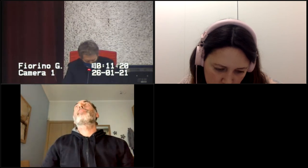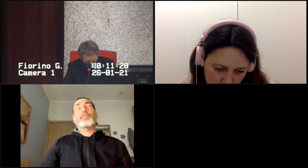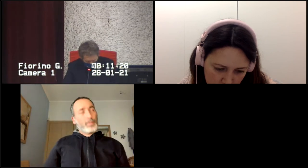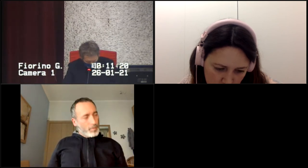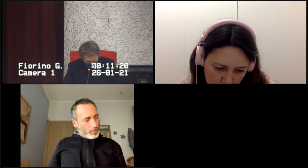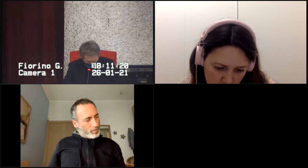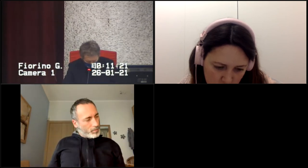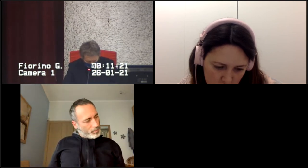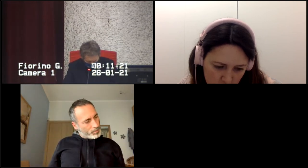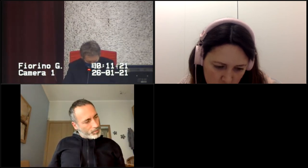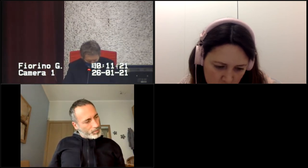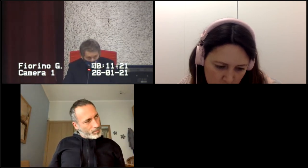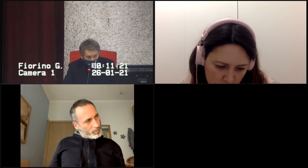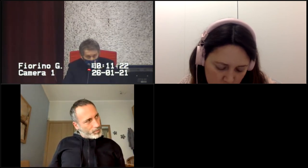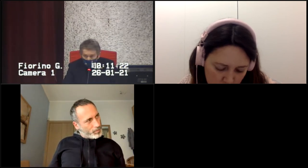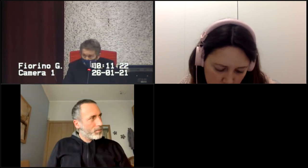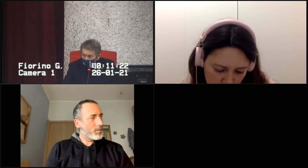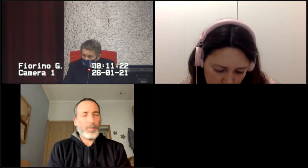molto gentile.